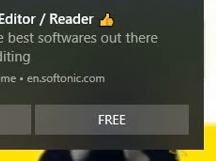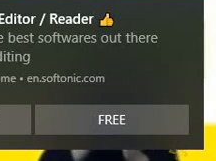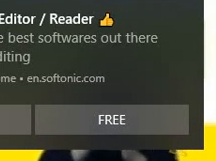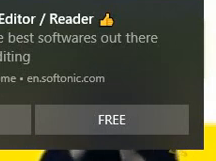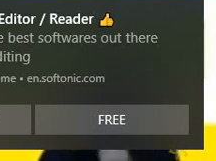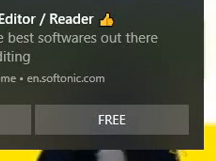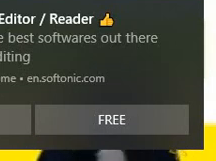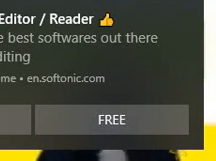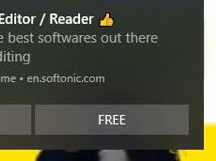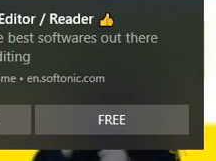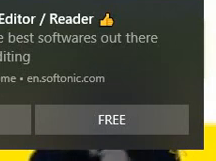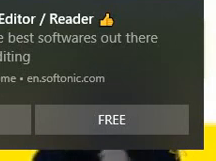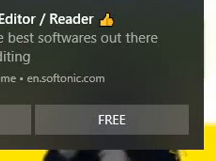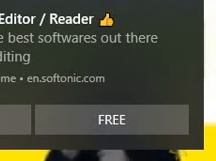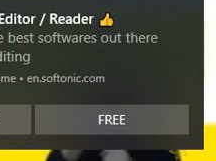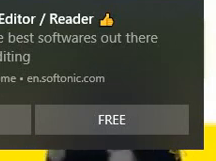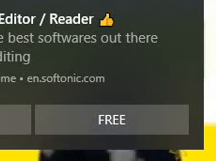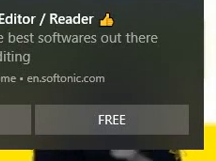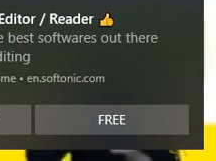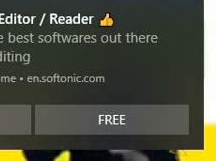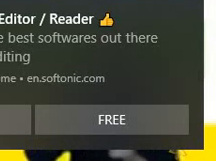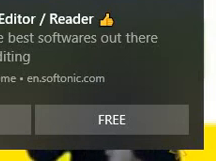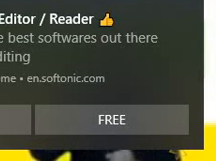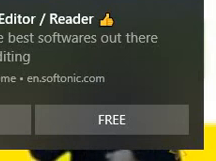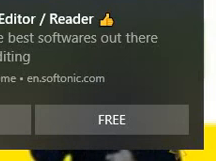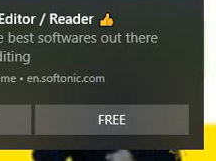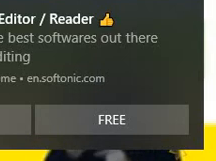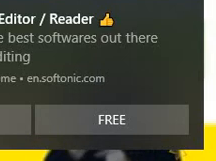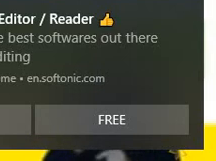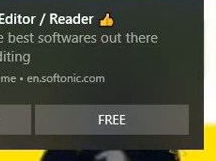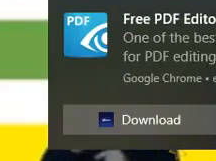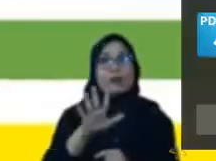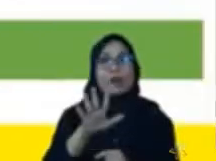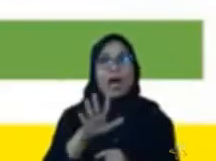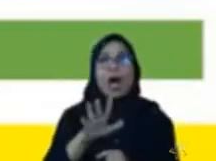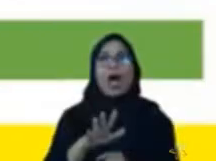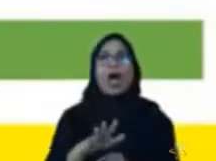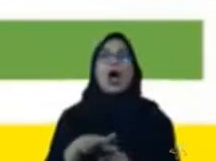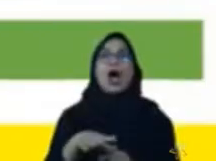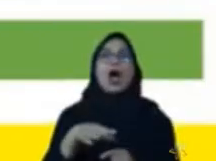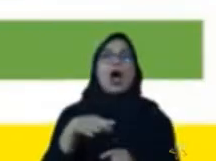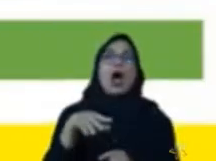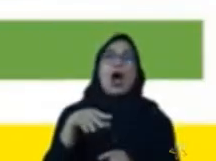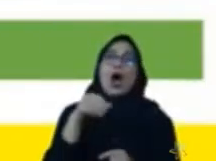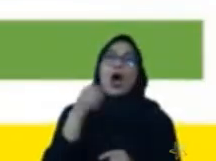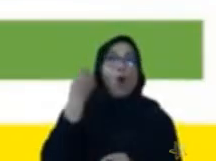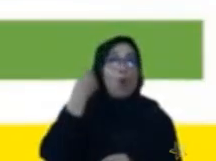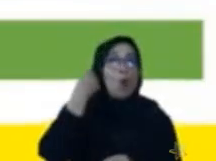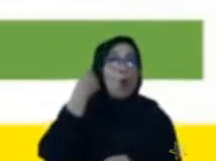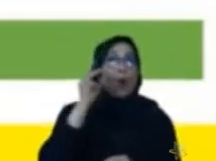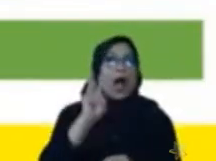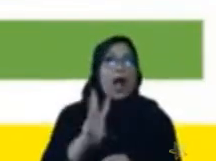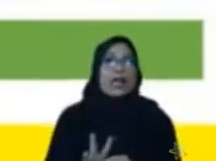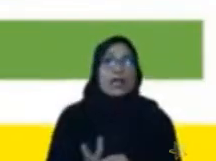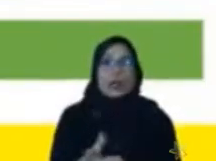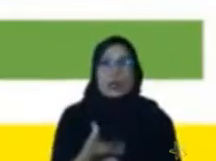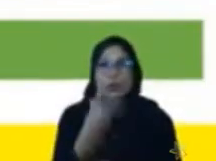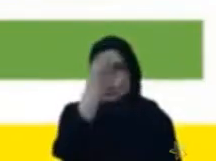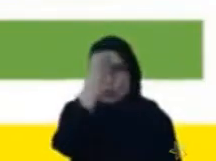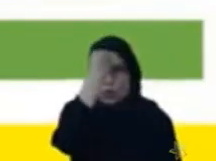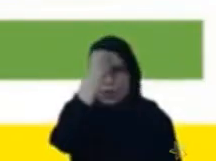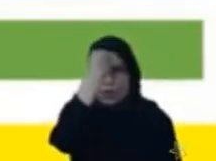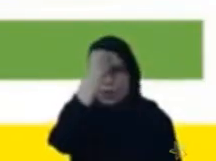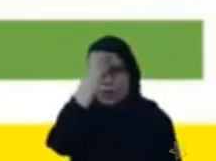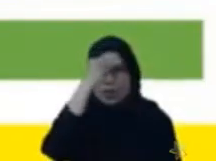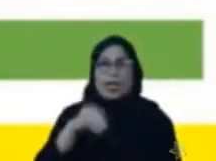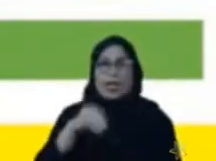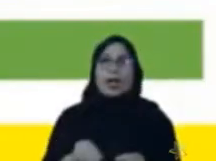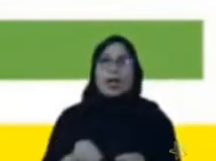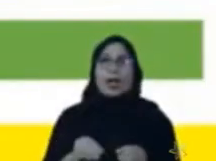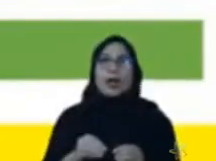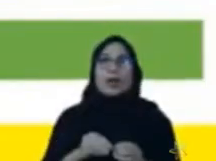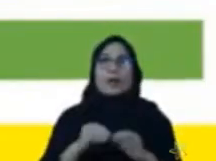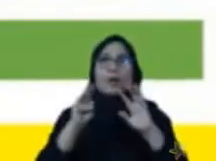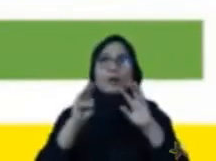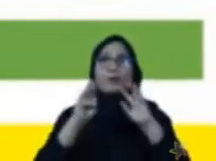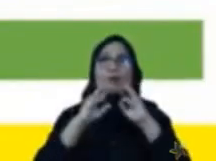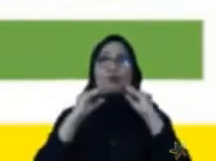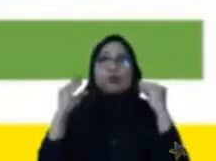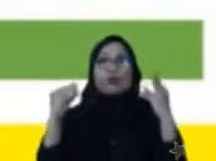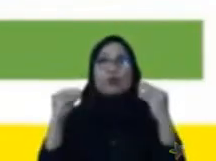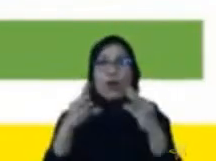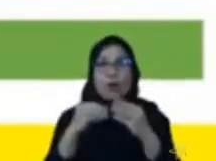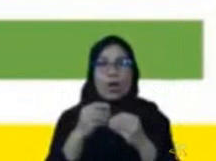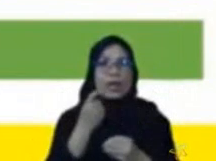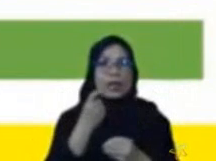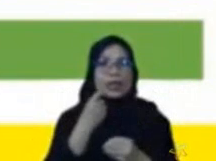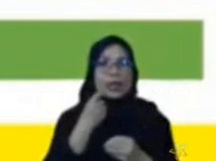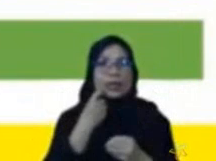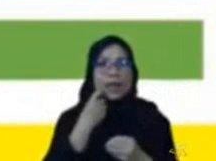sekitar 20 sampai 25 wali murid. Kita di situ menyepakati atau musyawarah tentang tata tertib pembelajaran daring,